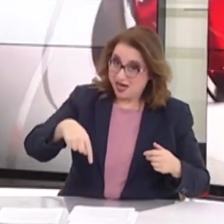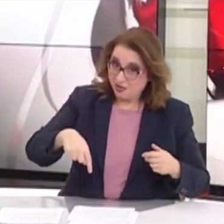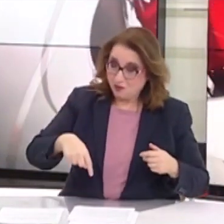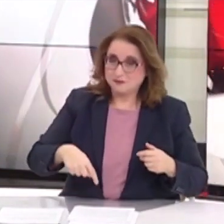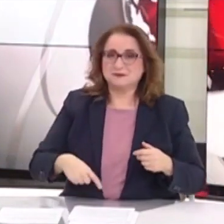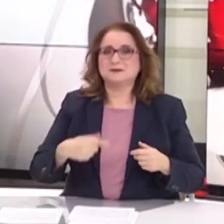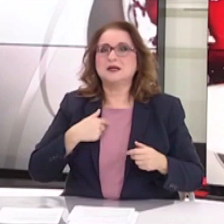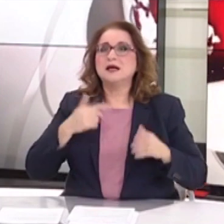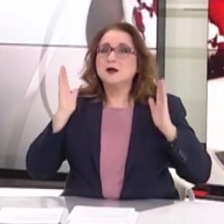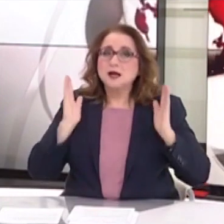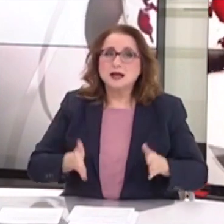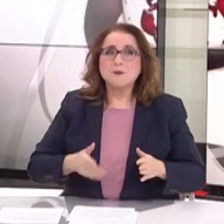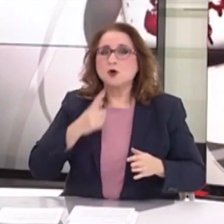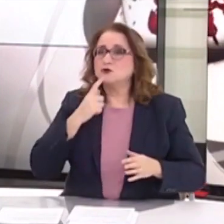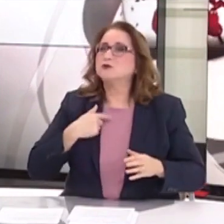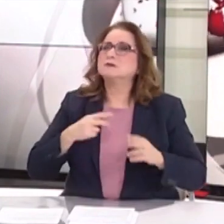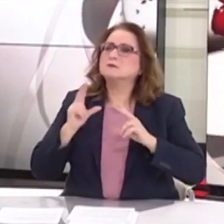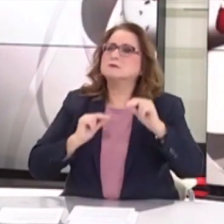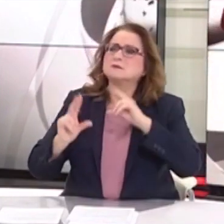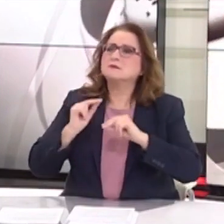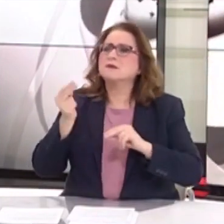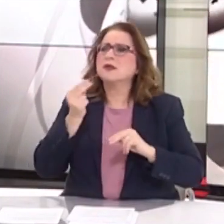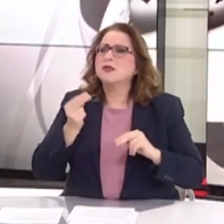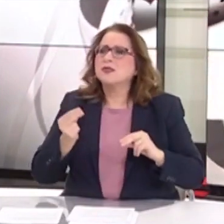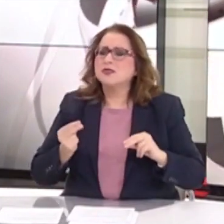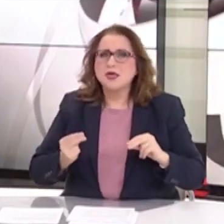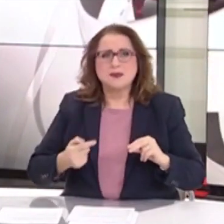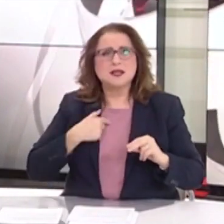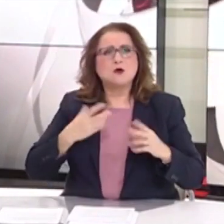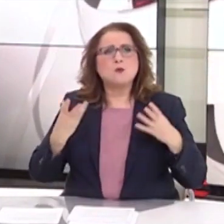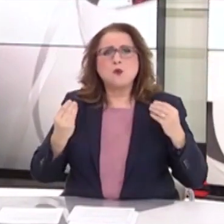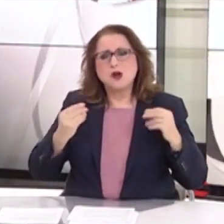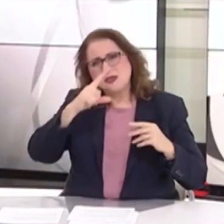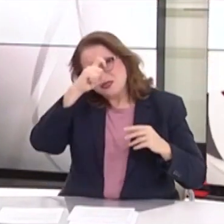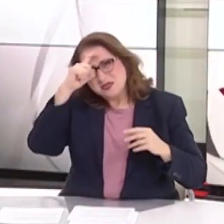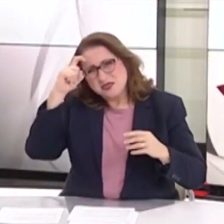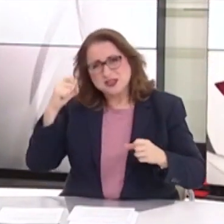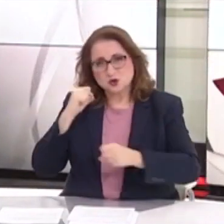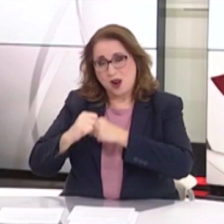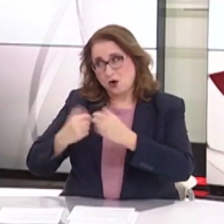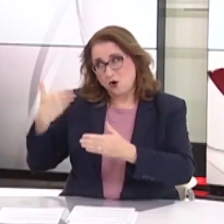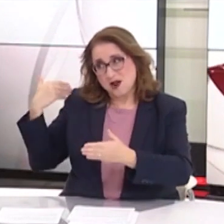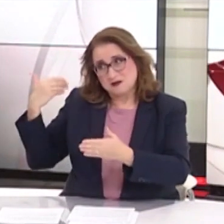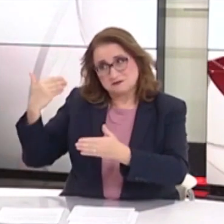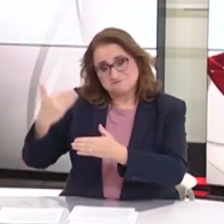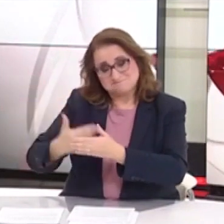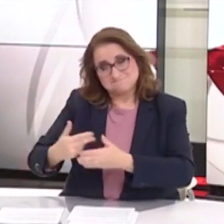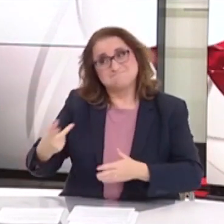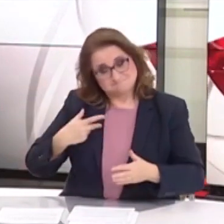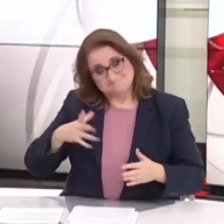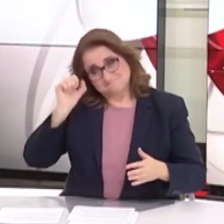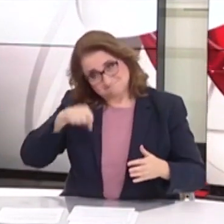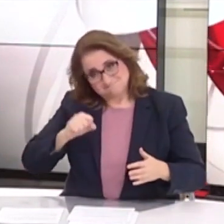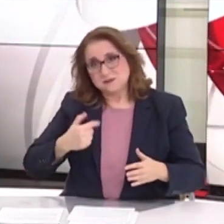για να μπορέσω να συζητήσω διάφορα θέματα μαζί σας. Πέρασαν δύσκολα χρόνια. Εκείνο το οποίο που καταφέραμε είναι